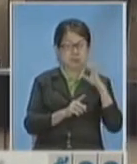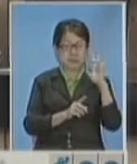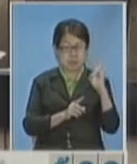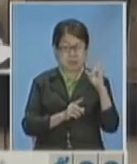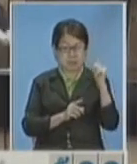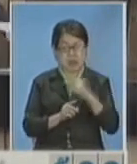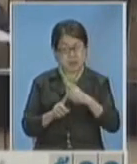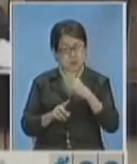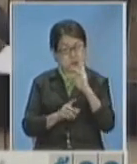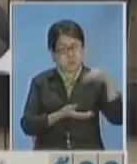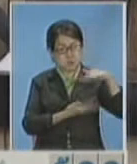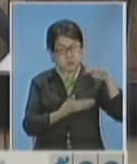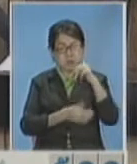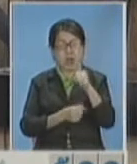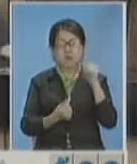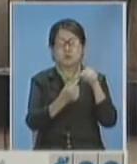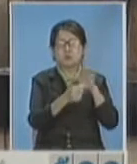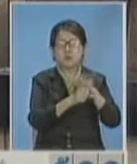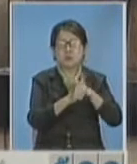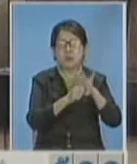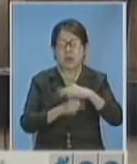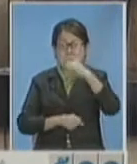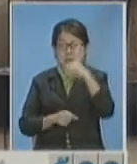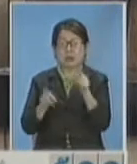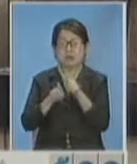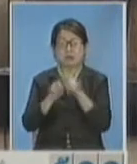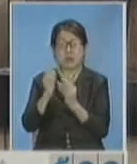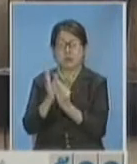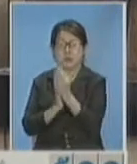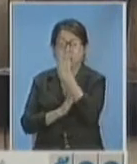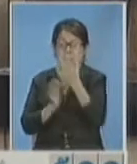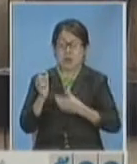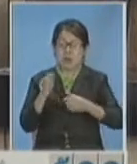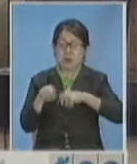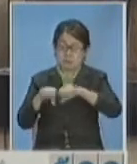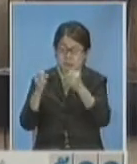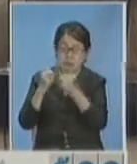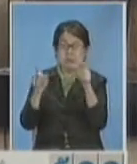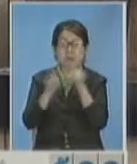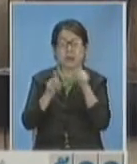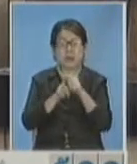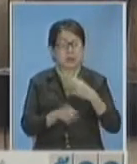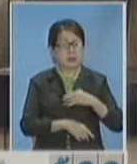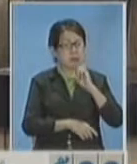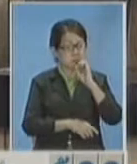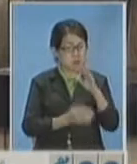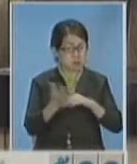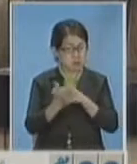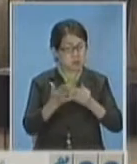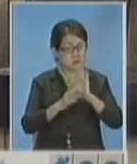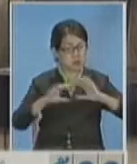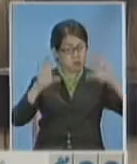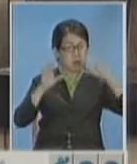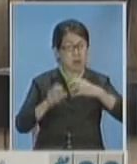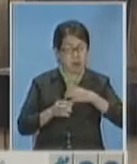ซึ่งเป็นช่วงที่ข้าวโพดของเกษตรกรไทยก็ออกเช่นกันนะคะดิฉันอยากจะกราบเรียนว่านโยบายเหล่านี้ในเมื่อเราจะโซนนิ่ง